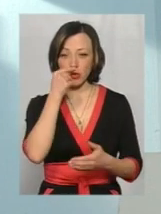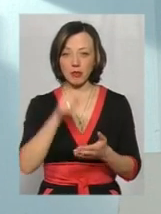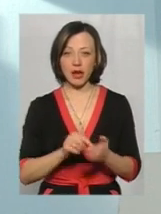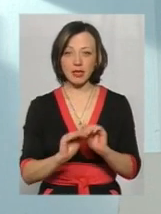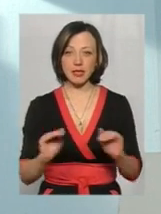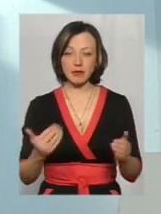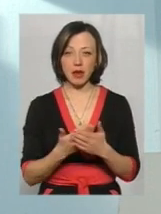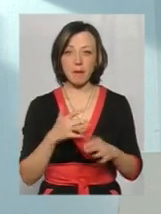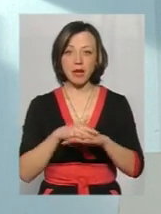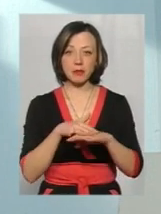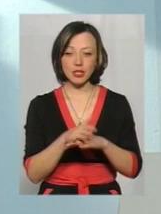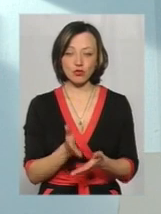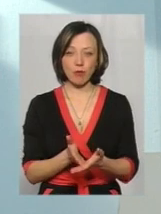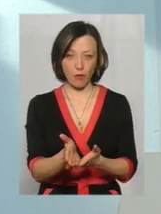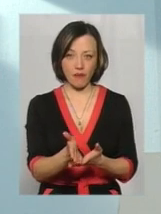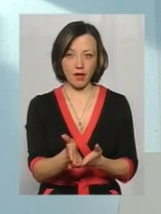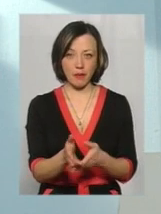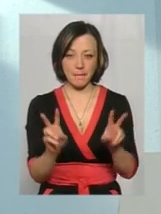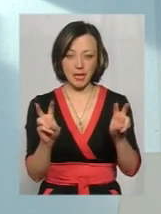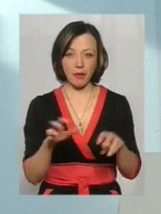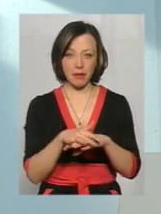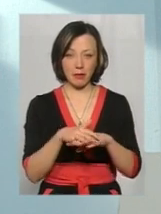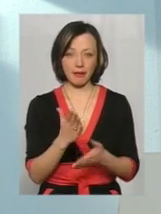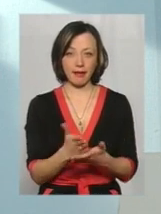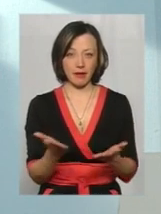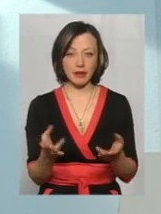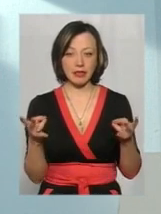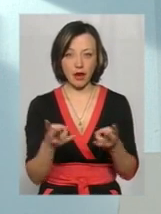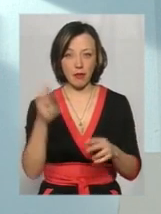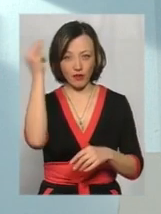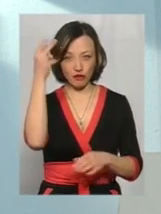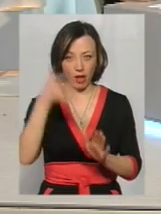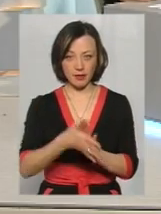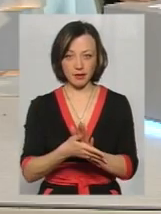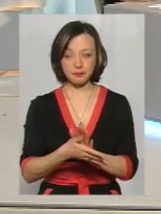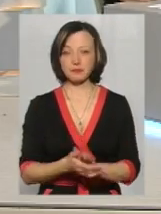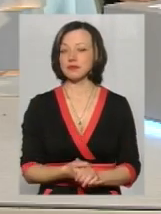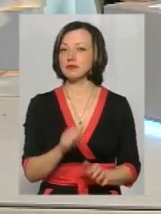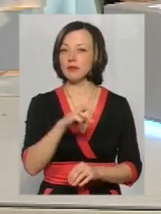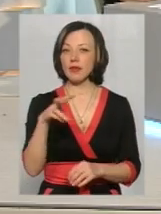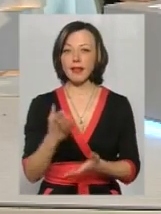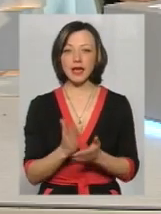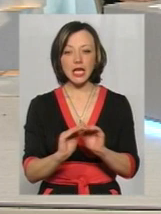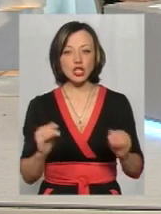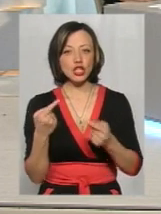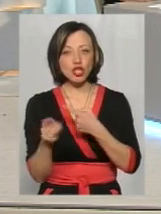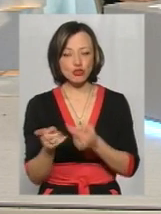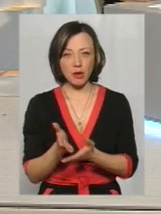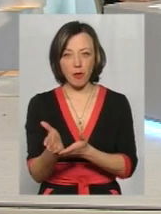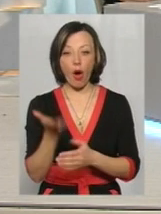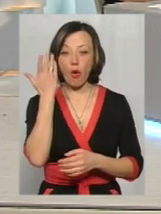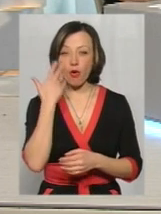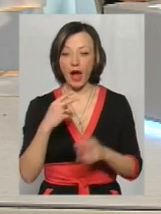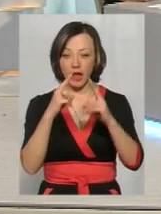діти, там, наприклад, математичного спрямування, предмет математика є, і його треба вивчати. Але є діти іншого спрямування. Але коли